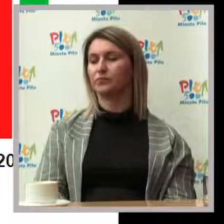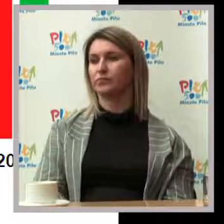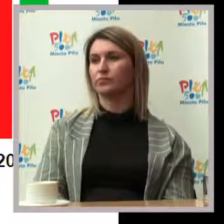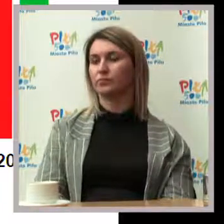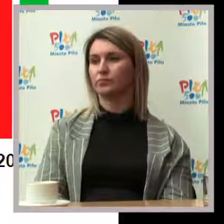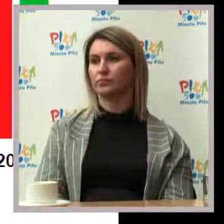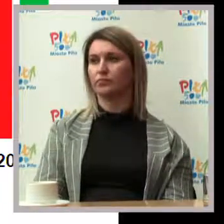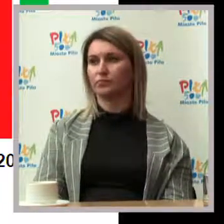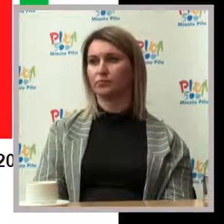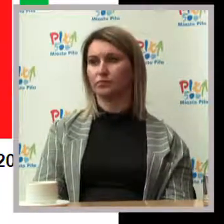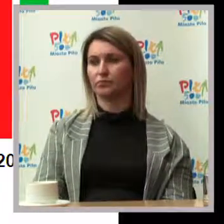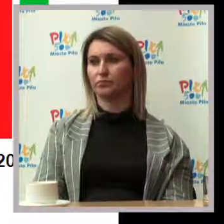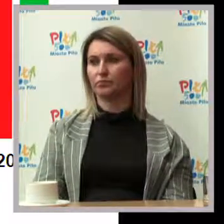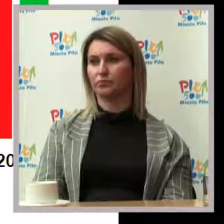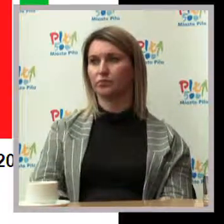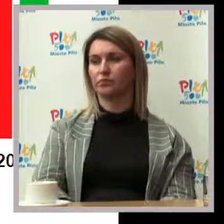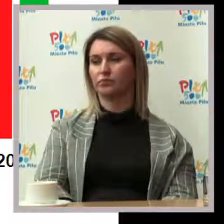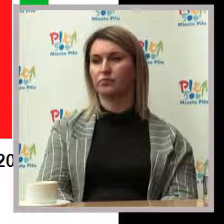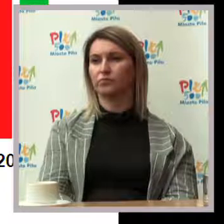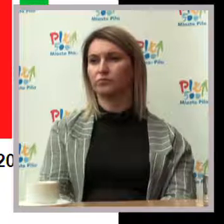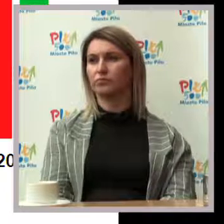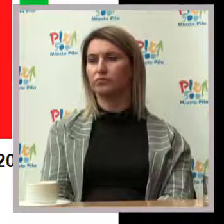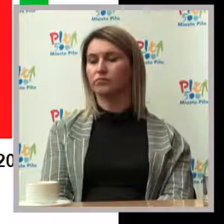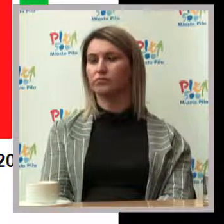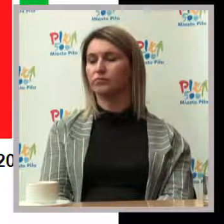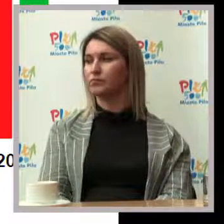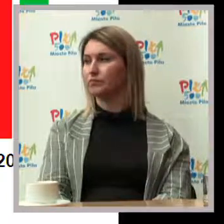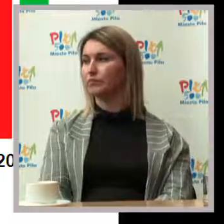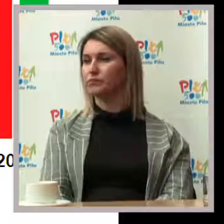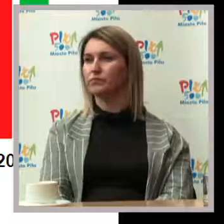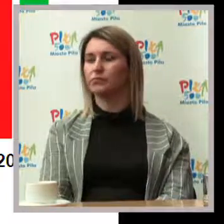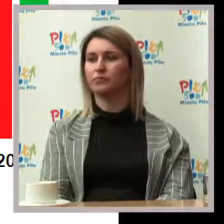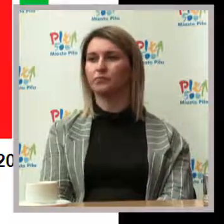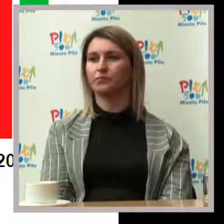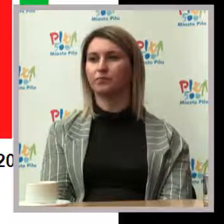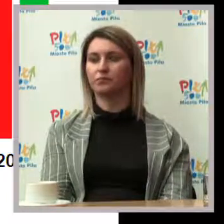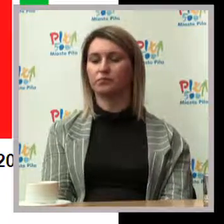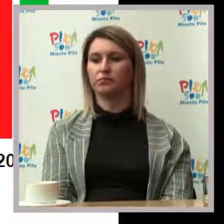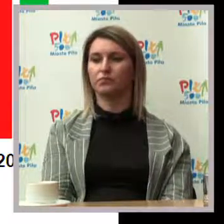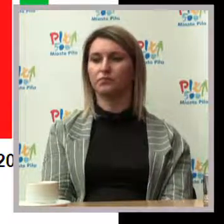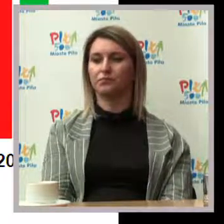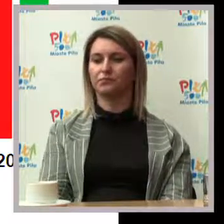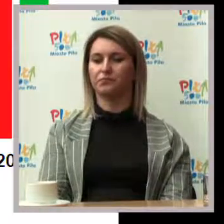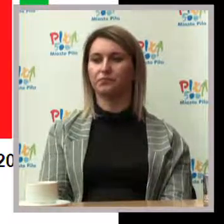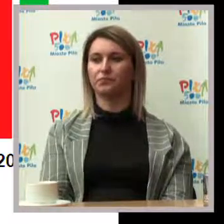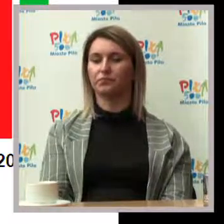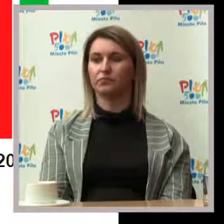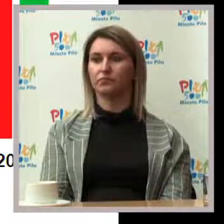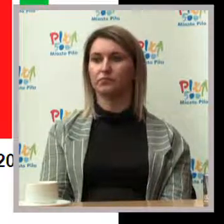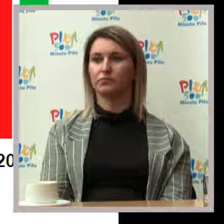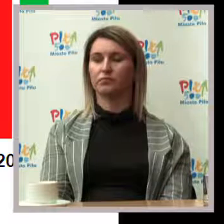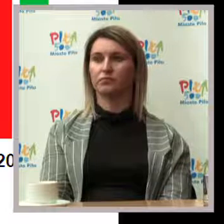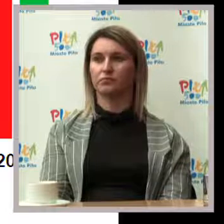ta wartość subwencji, oczywiście nie można jej bezpośrednio odnosić do finansowania jednostek oświatowych ze względu na to, że w